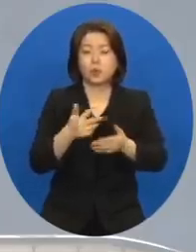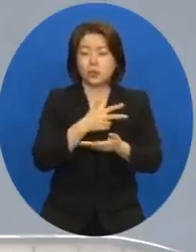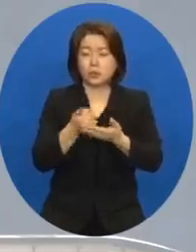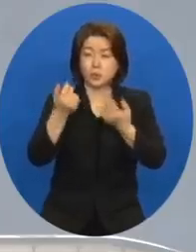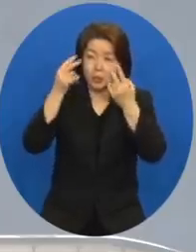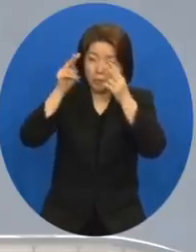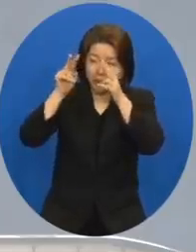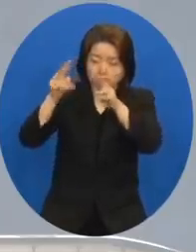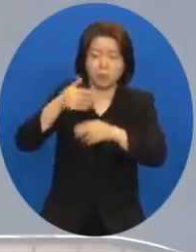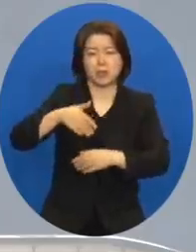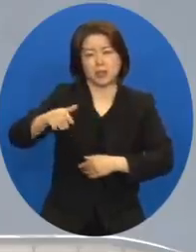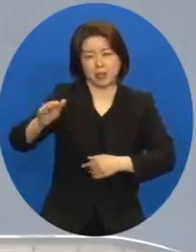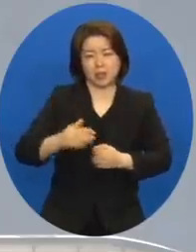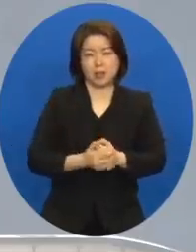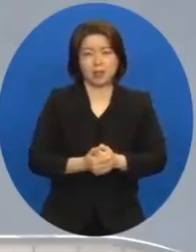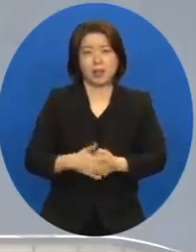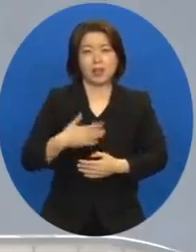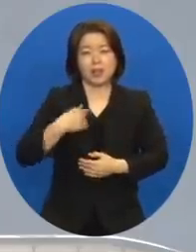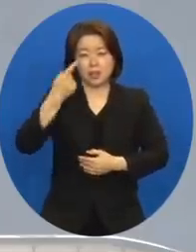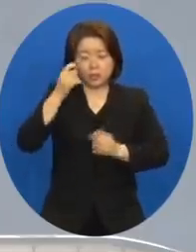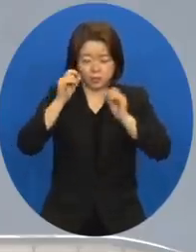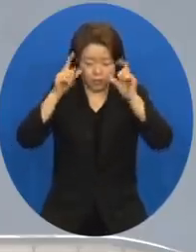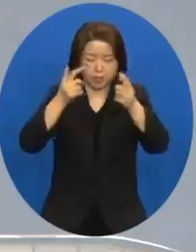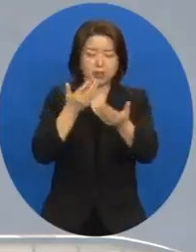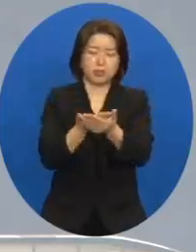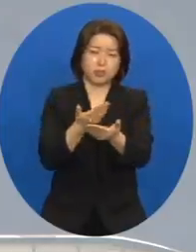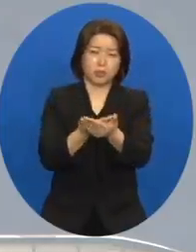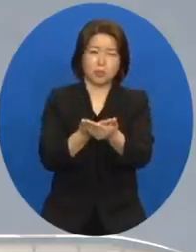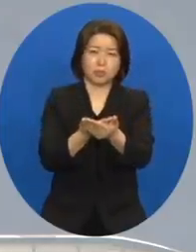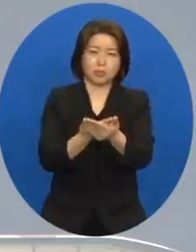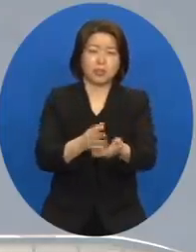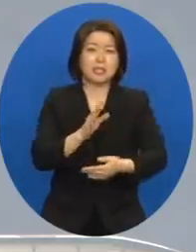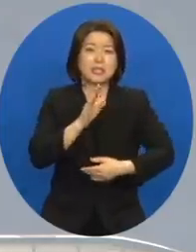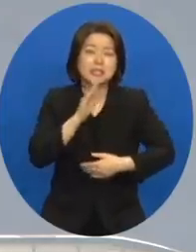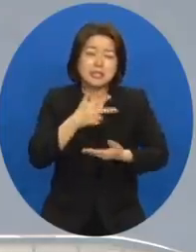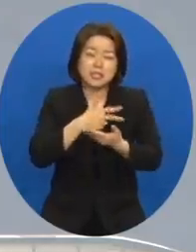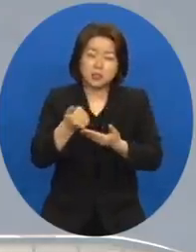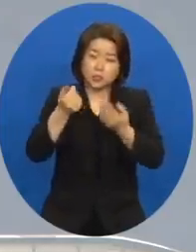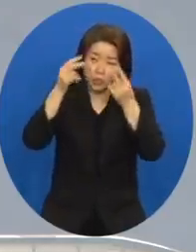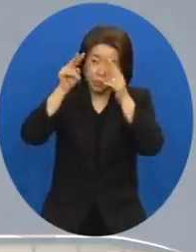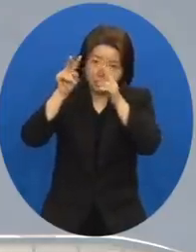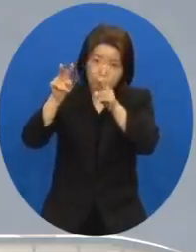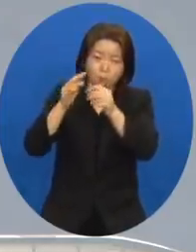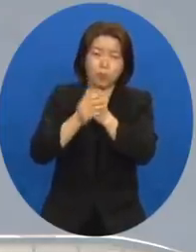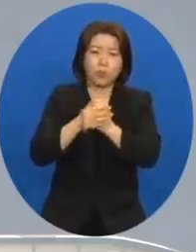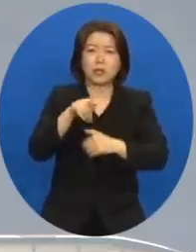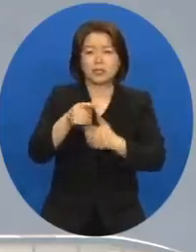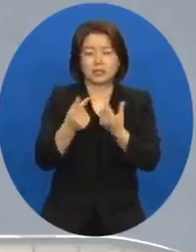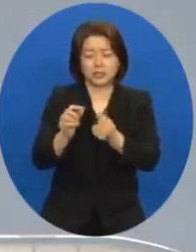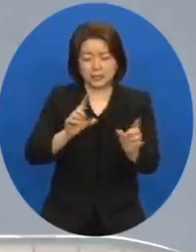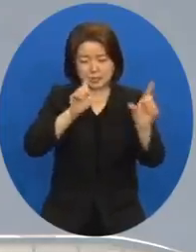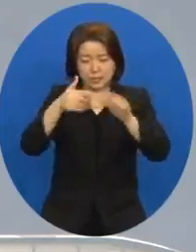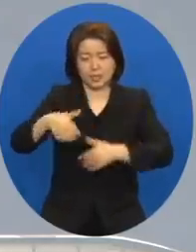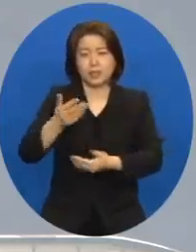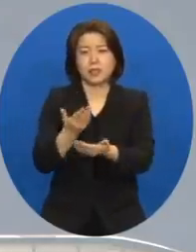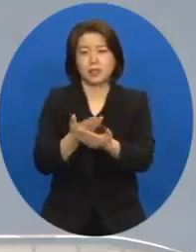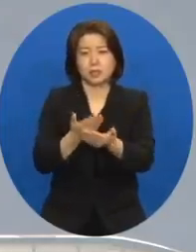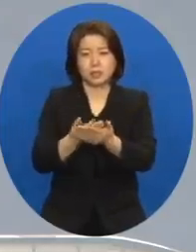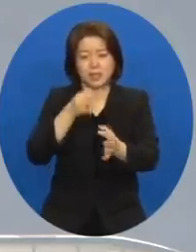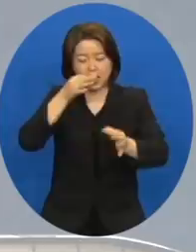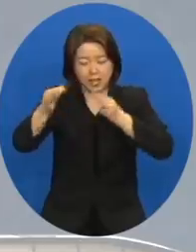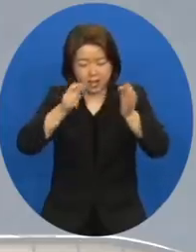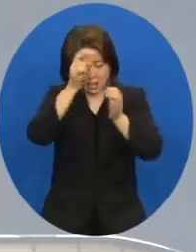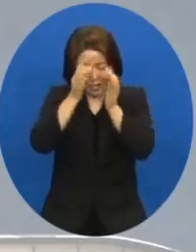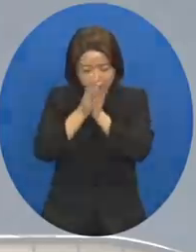바라보고 나갑니다 내 눈을 열어 주소서 써 진짜 주님을 보고 그러니까 살게 해 주옵소서 통성으로